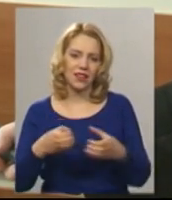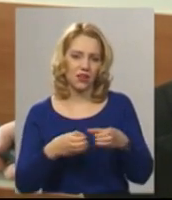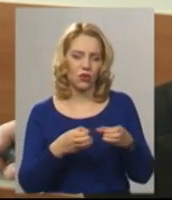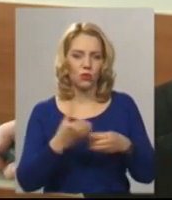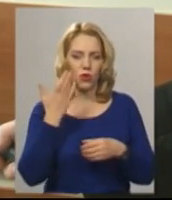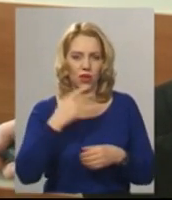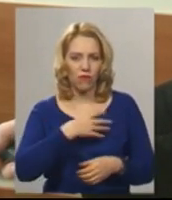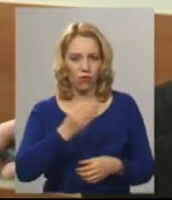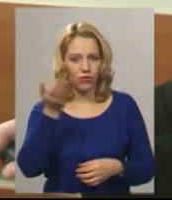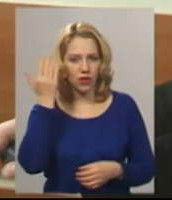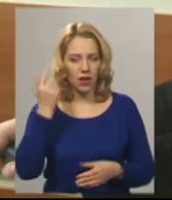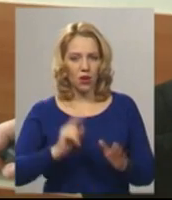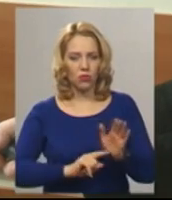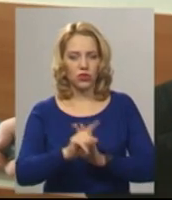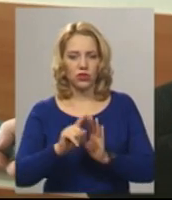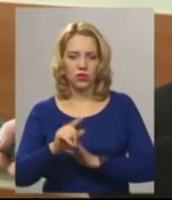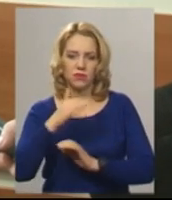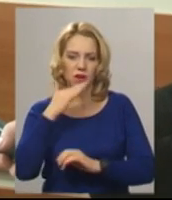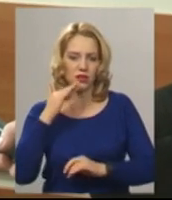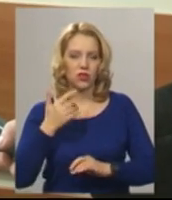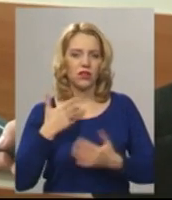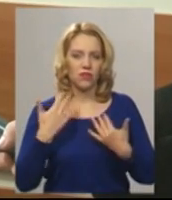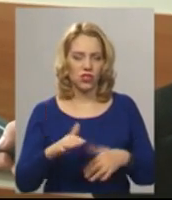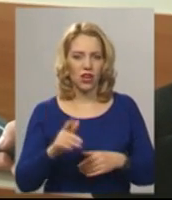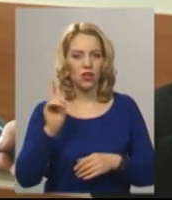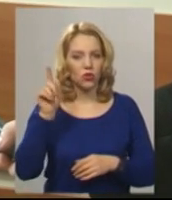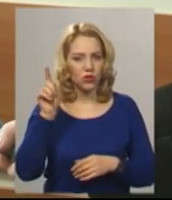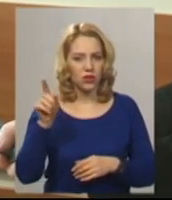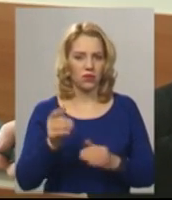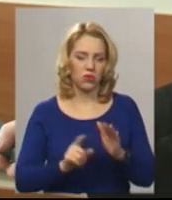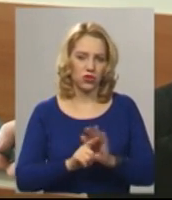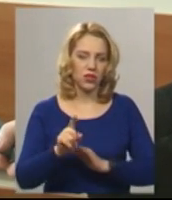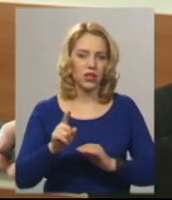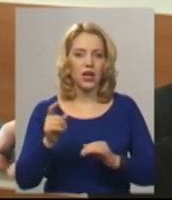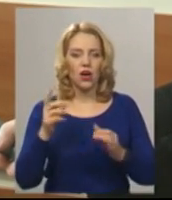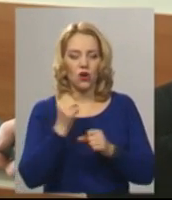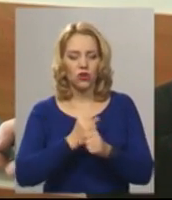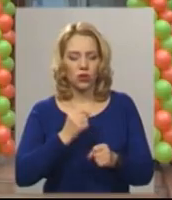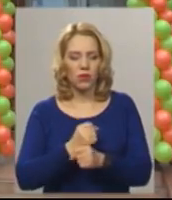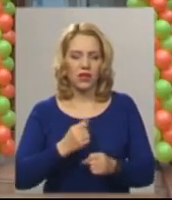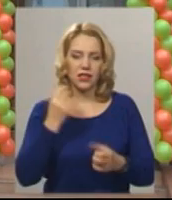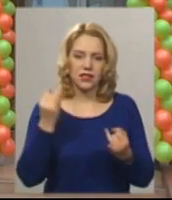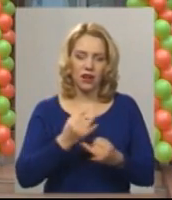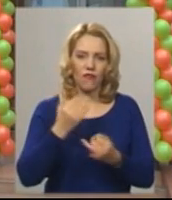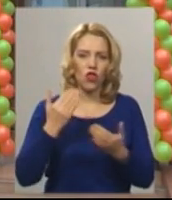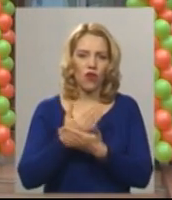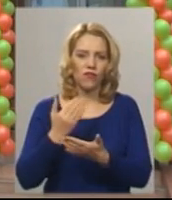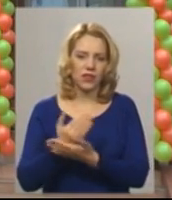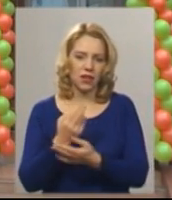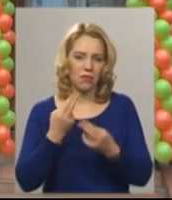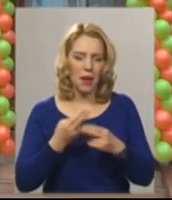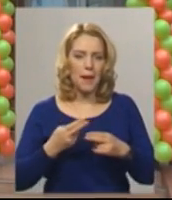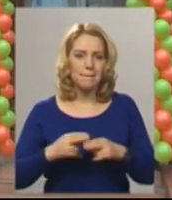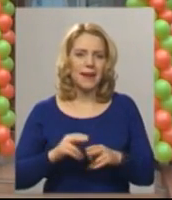починалося досить багато, і ми тоді, вже тоді почали розробляти, цікавитися різноманітними новими методиками. Підвищити якість